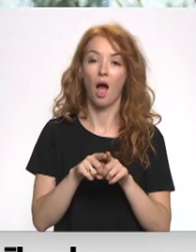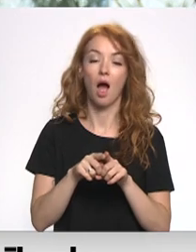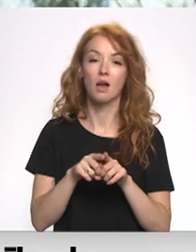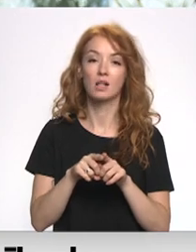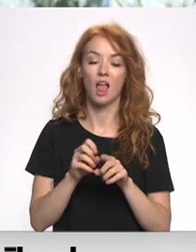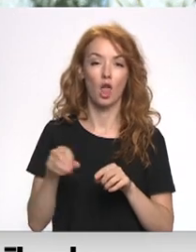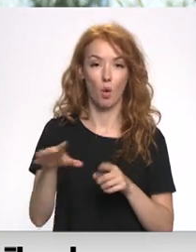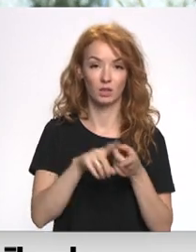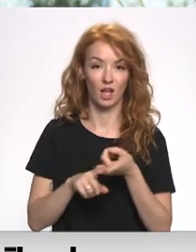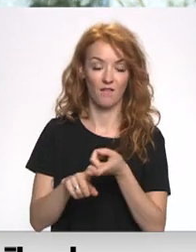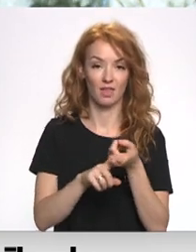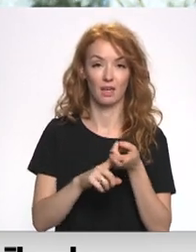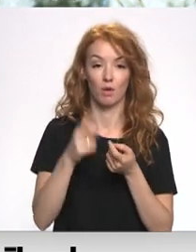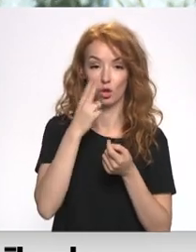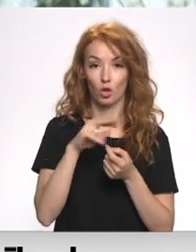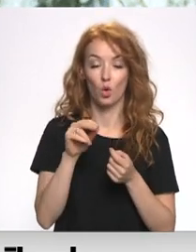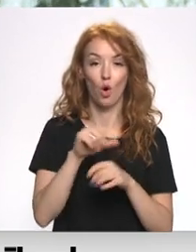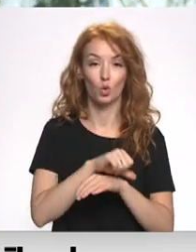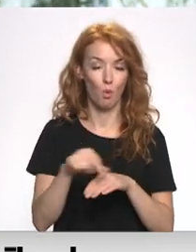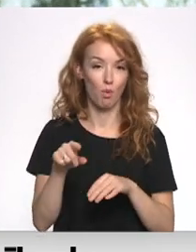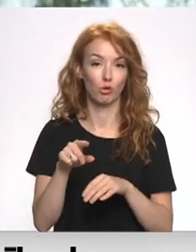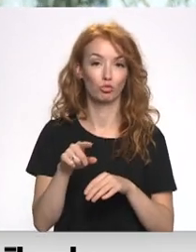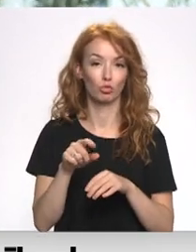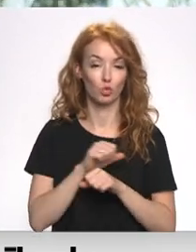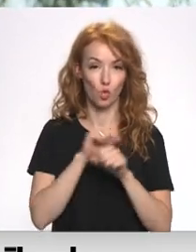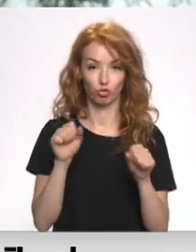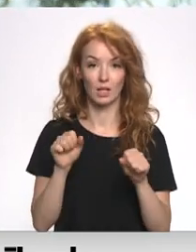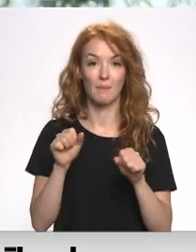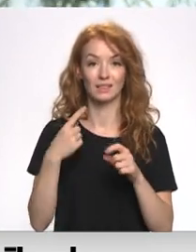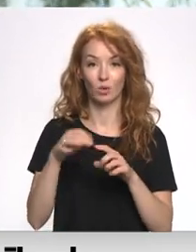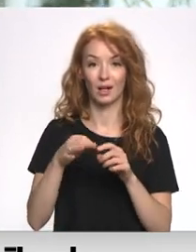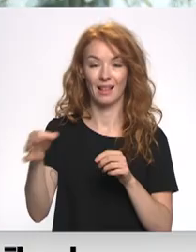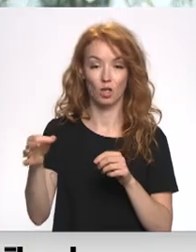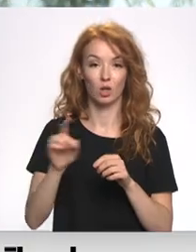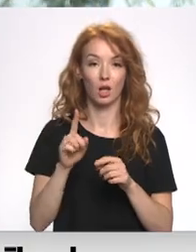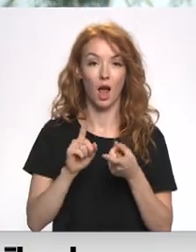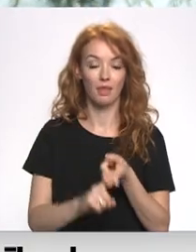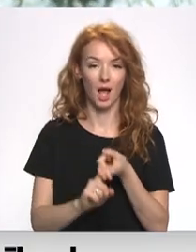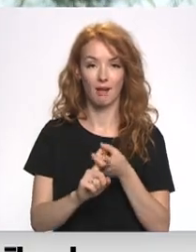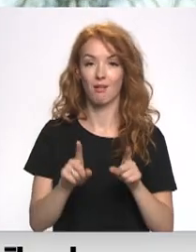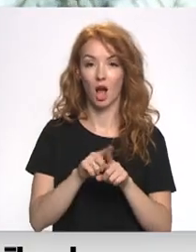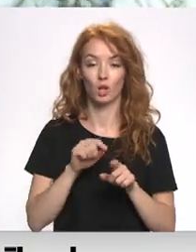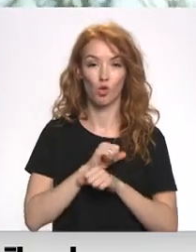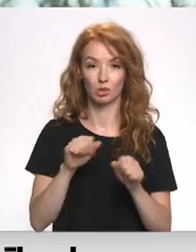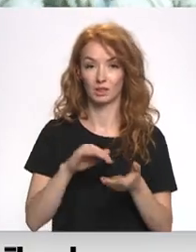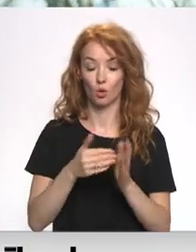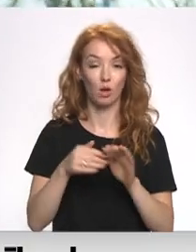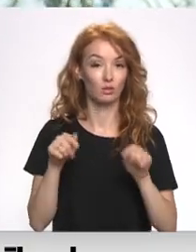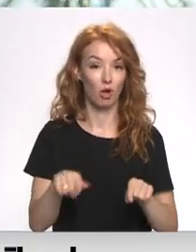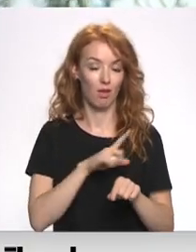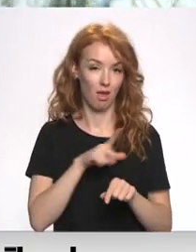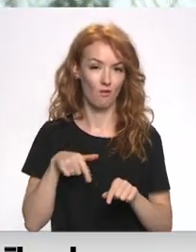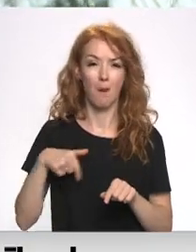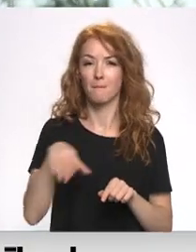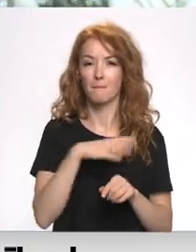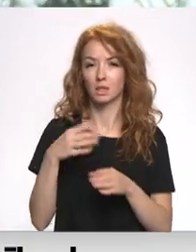jo no robežu drošības citos reģionos ir atkarīga arī drošības situācija šeit Latvijā.